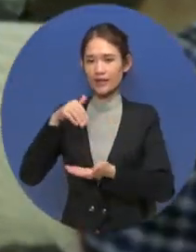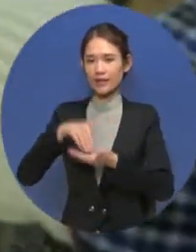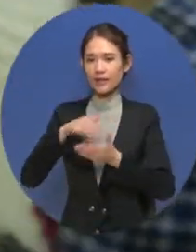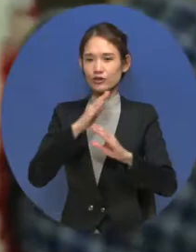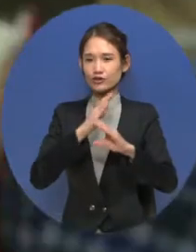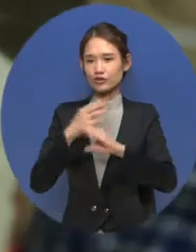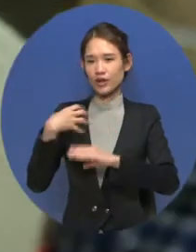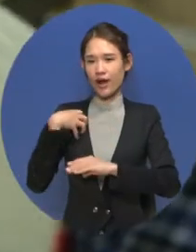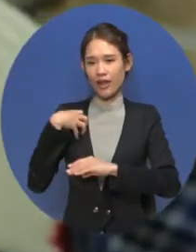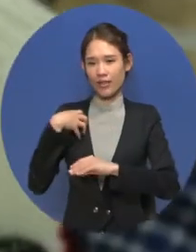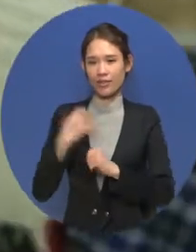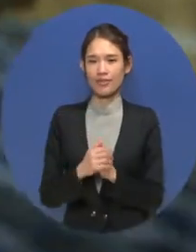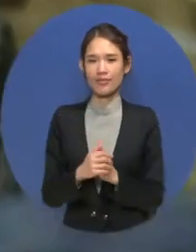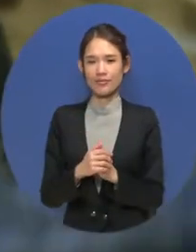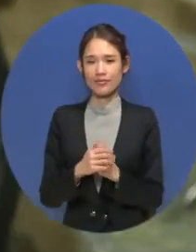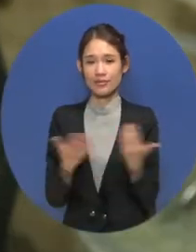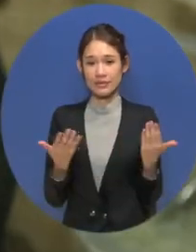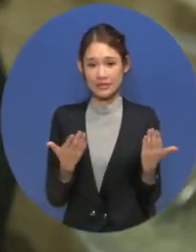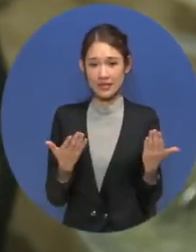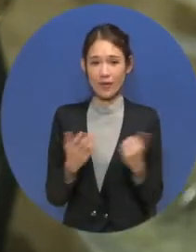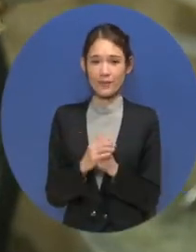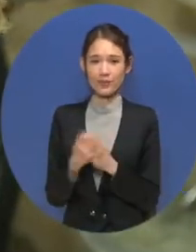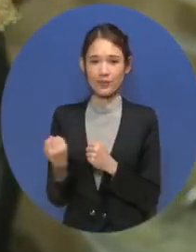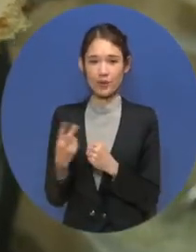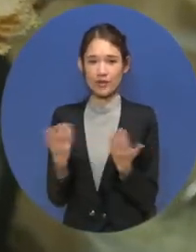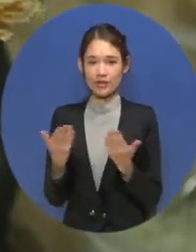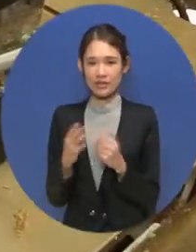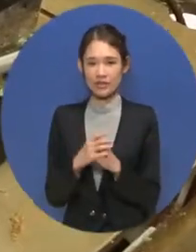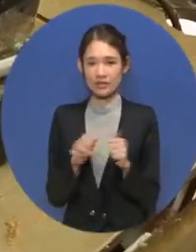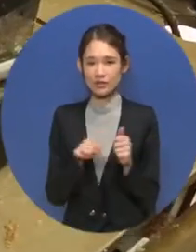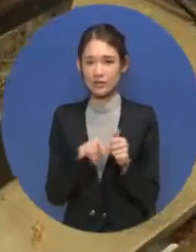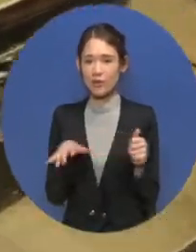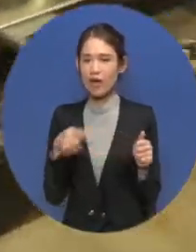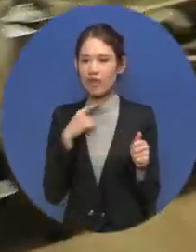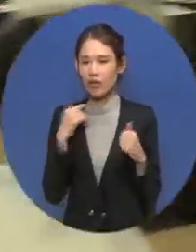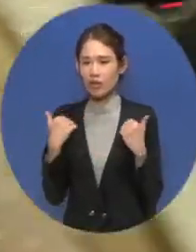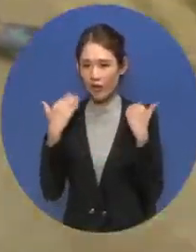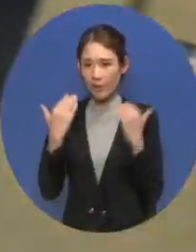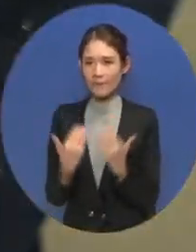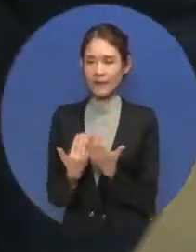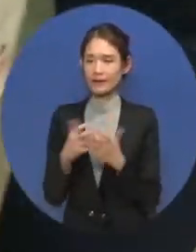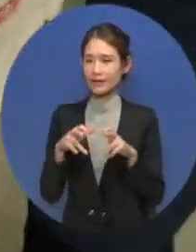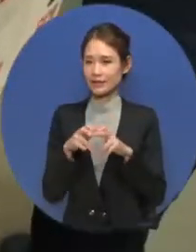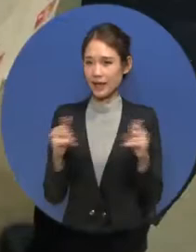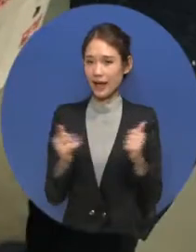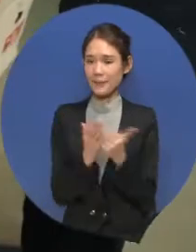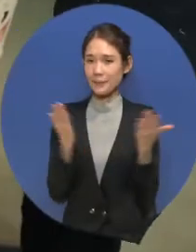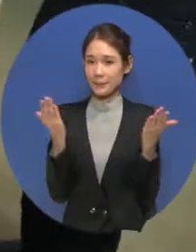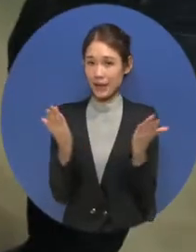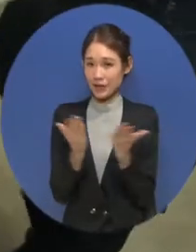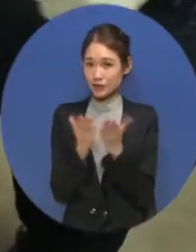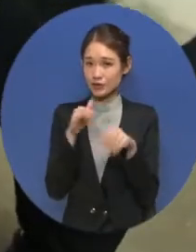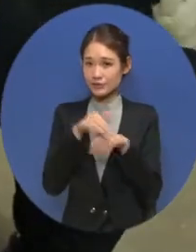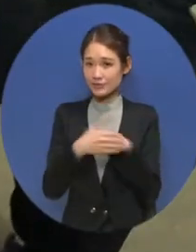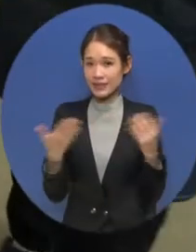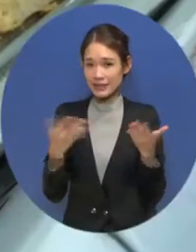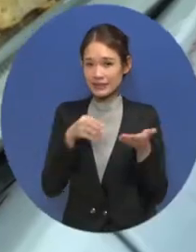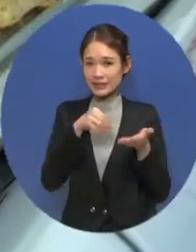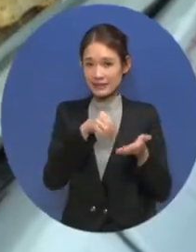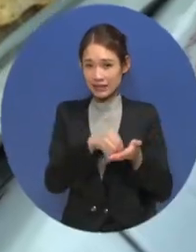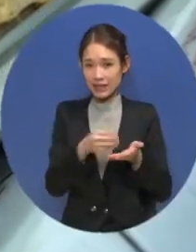합니다. 직업과 일에 있어 소외되어 있던 발달 장애인들에게 맞춤형 일자리를